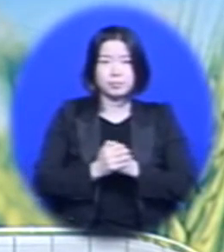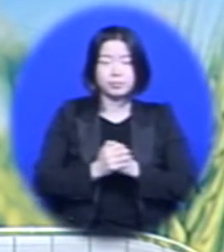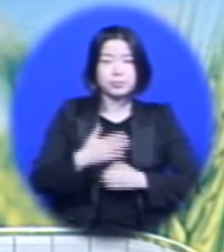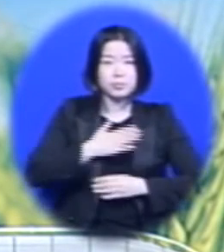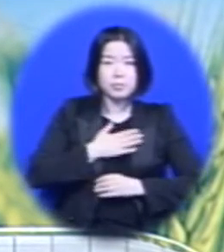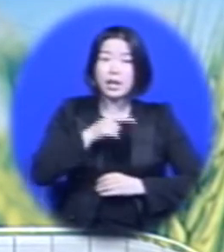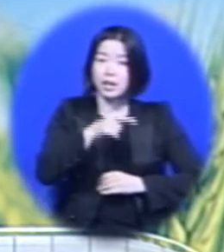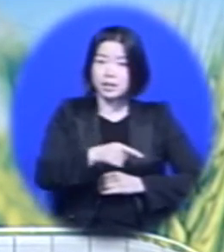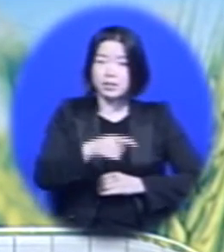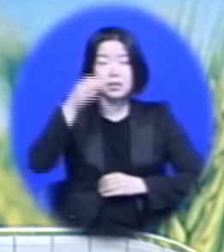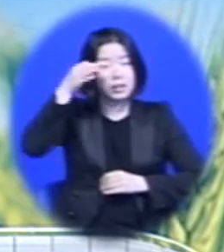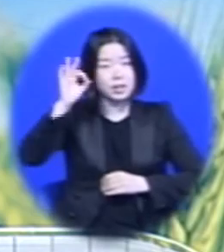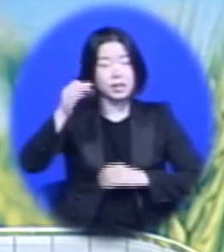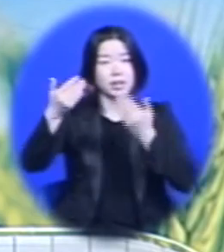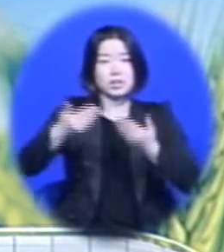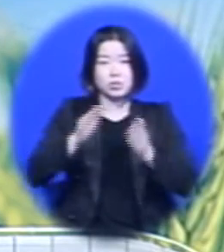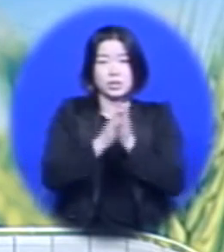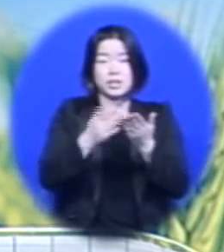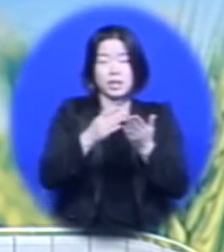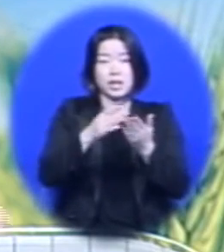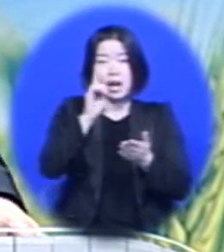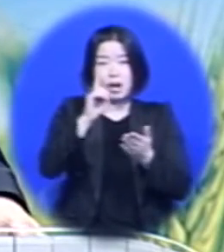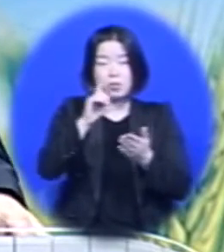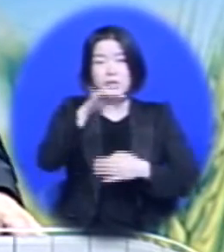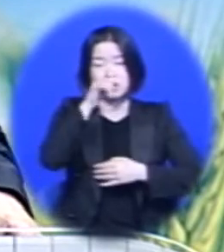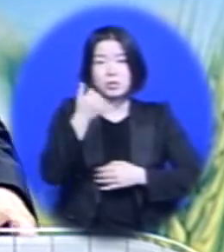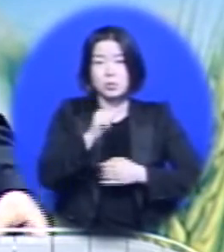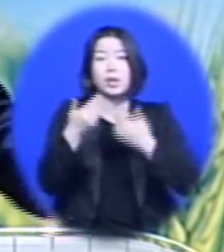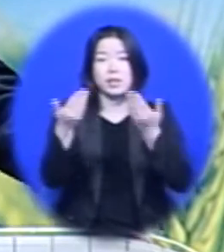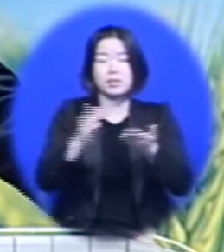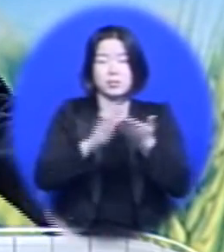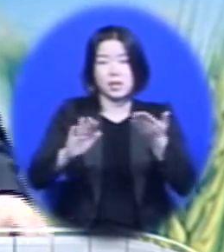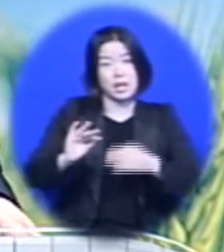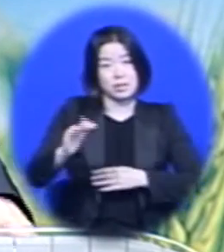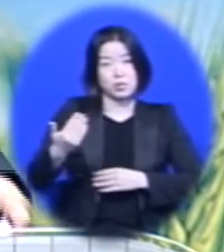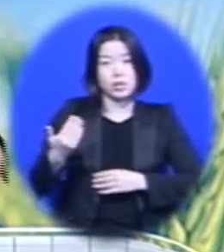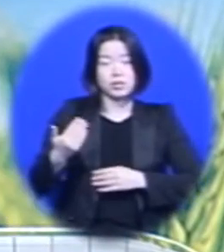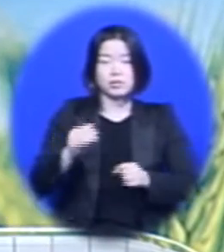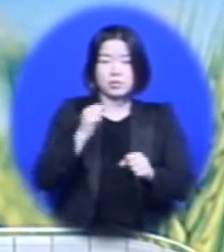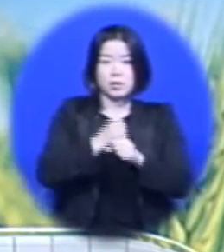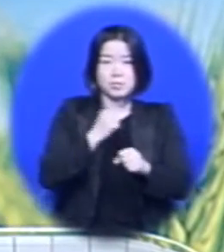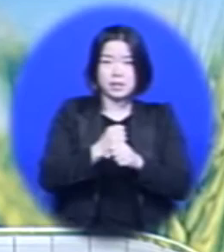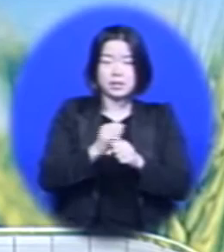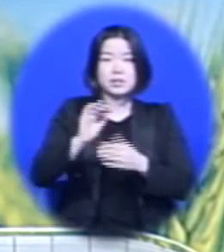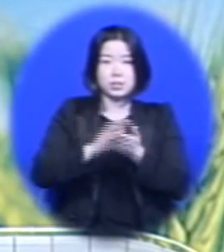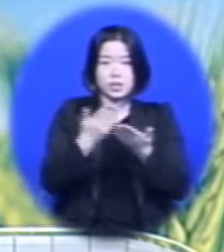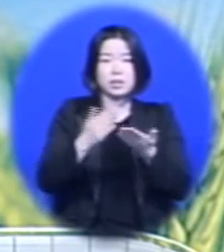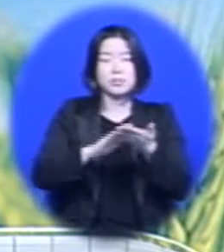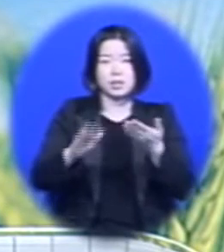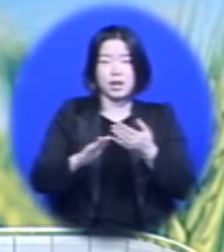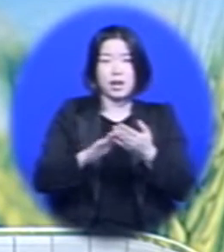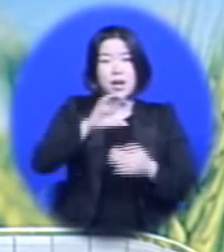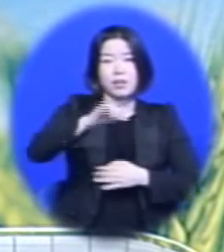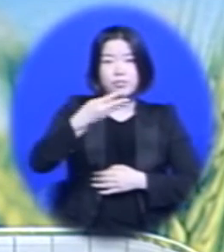저는 이것을 깨닫게 해준 책 한 권이 있어서 여러분에게 소개하려고 합니다. 최근에 출간된 책입니다.